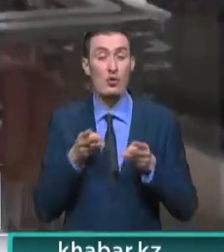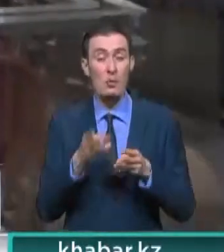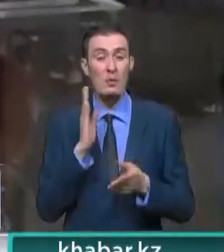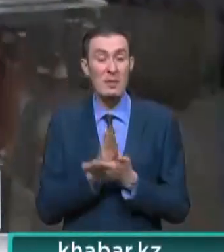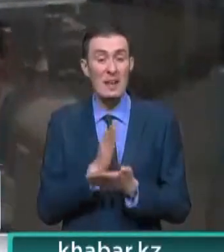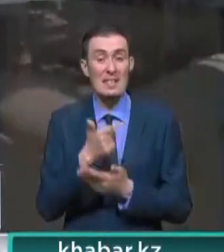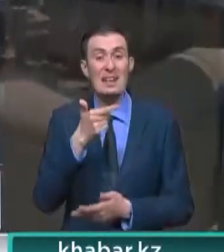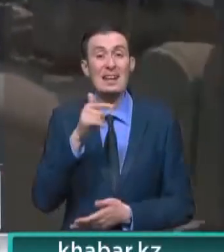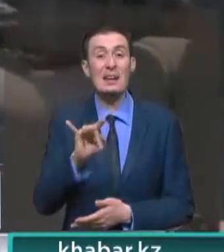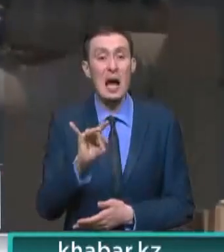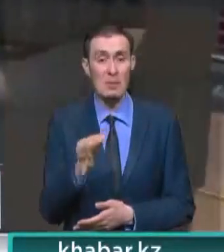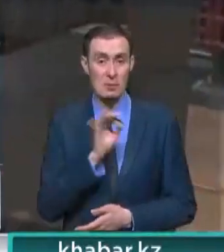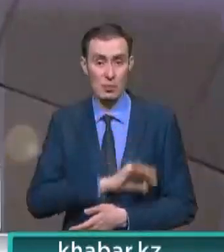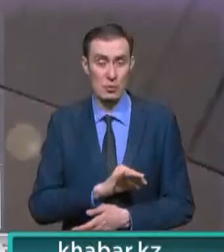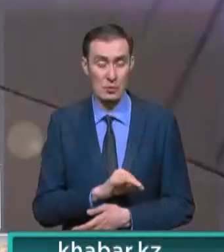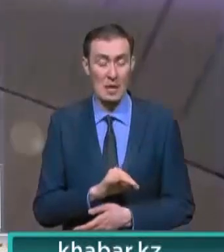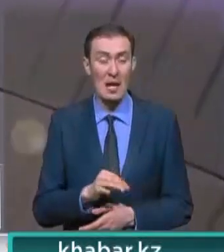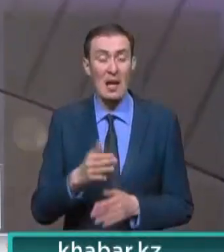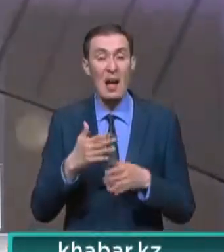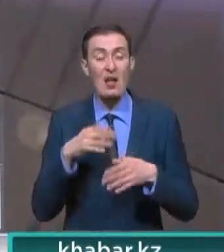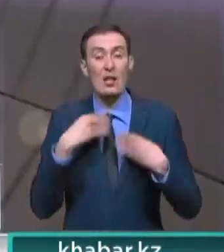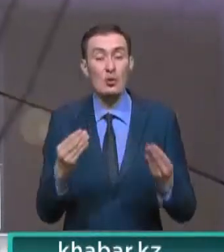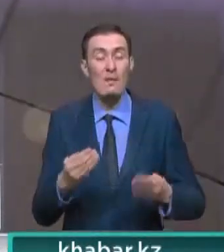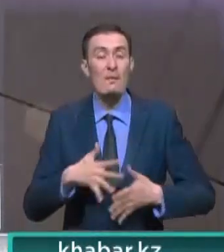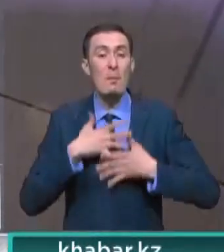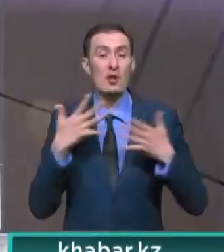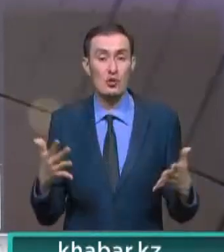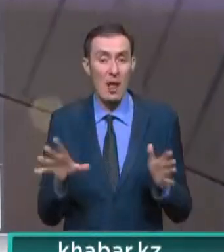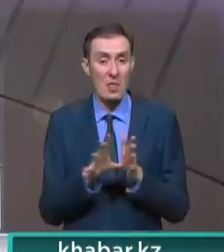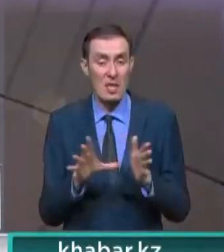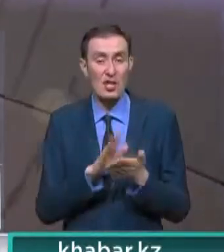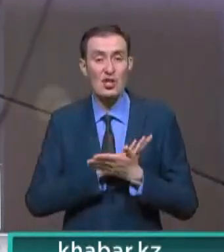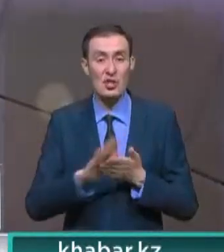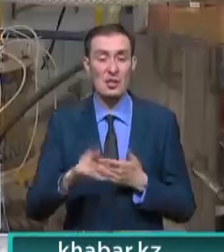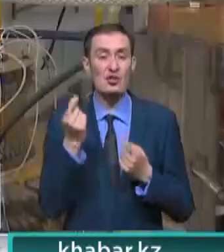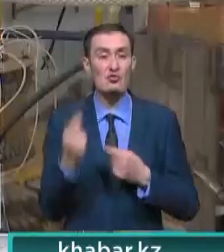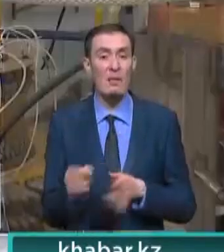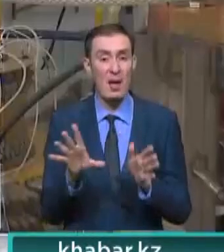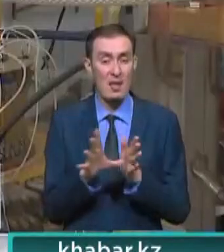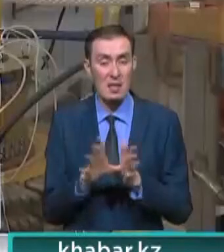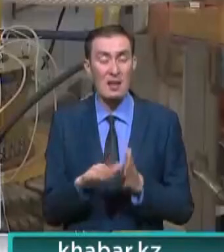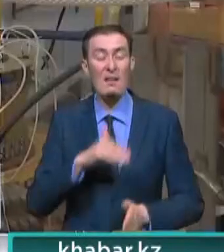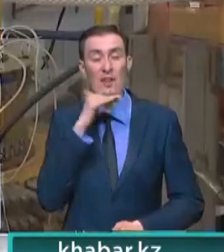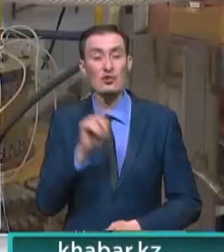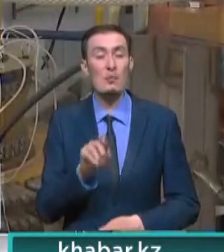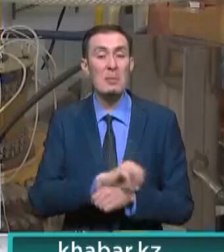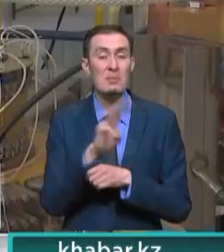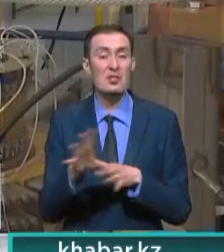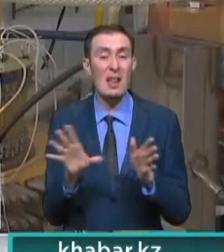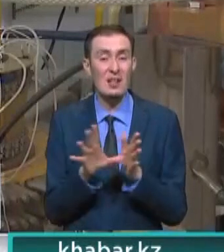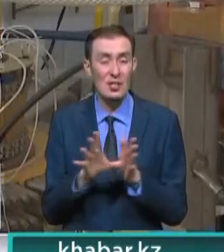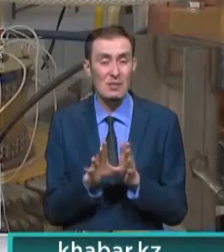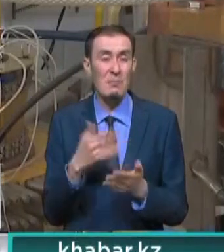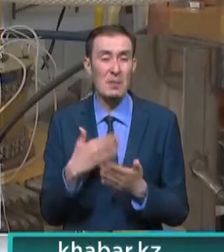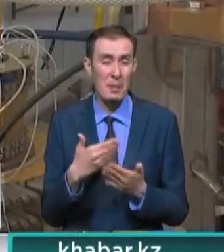служат граммы изотопов водорода. На выходе же огромное количество чистой и дешевой энергии. Ее хватит, чтобы обеспечить электричеством,